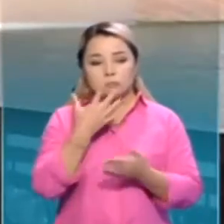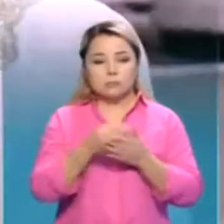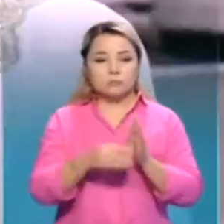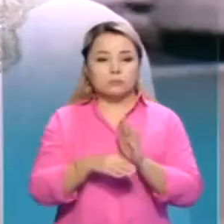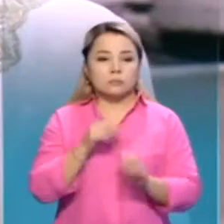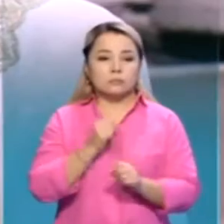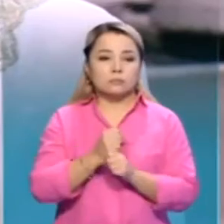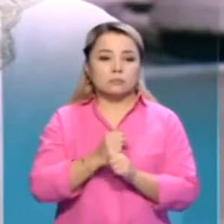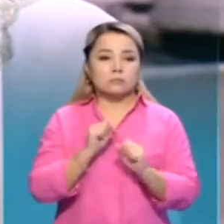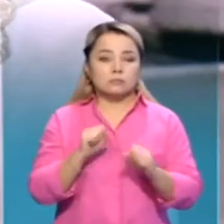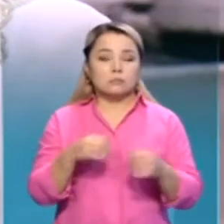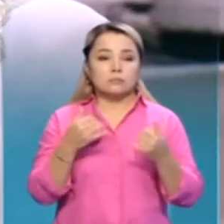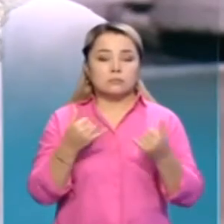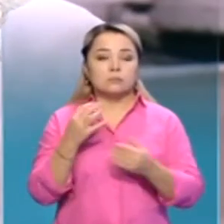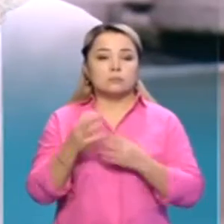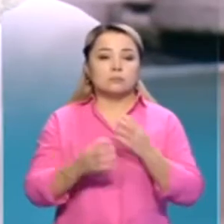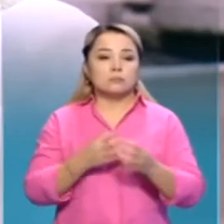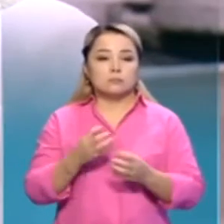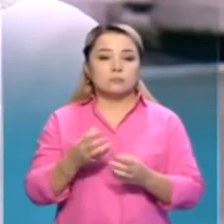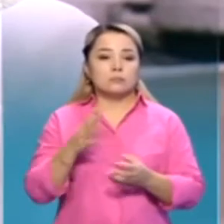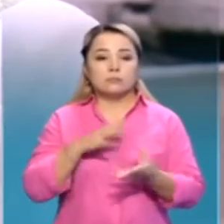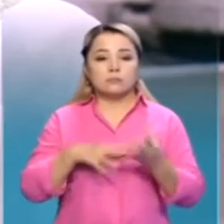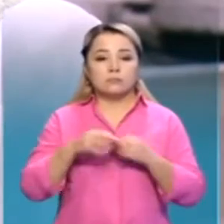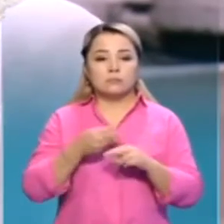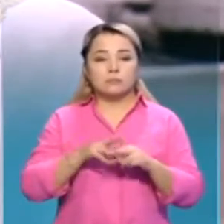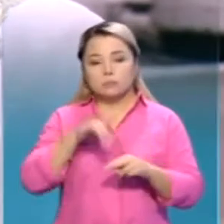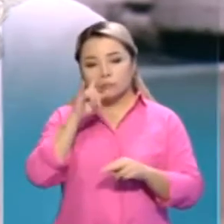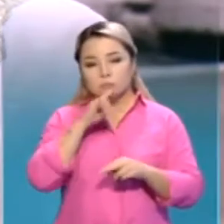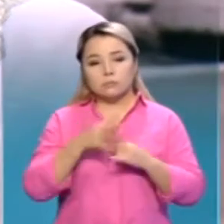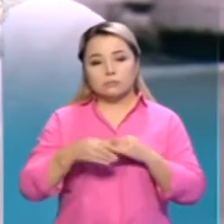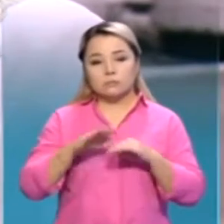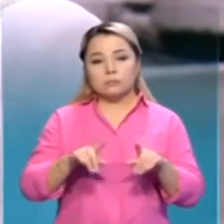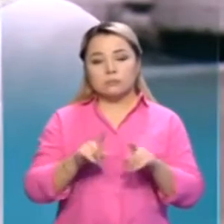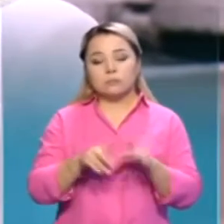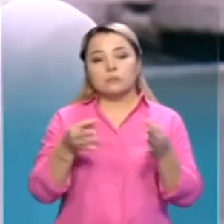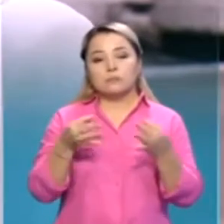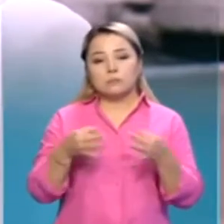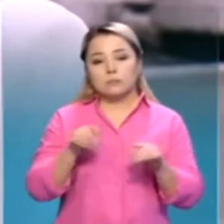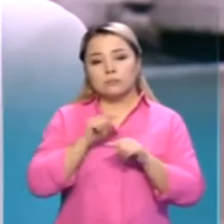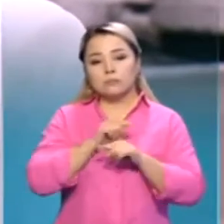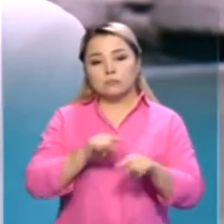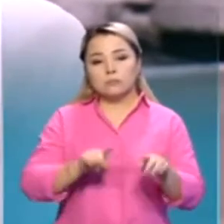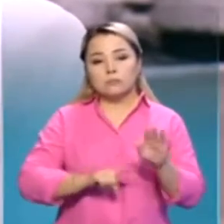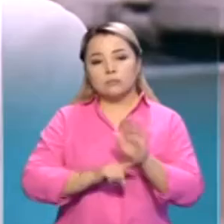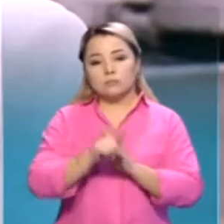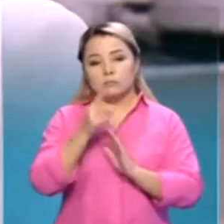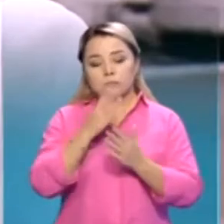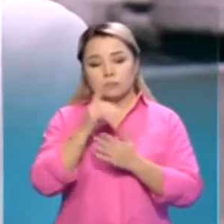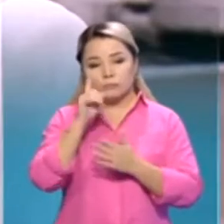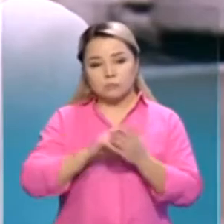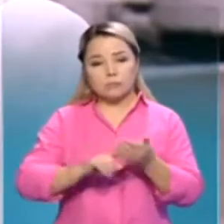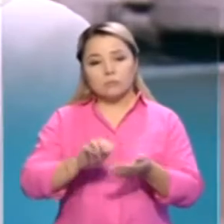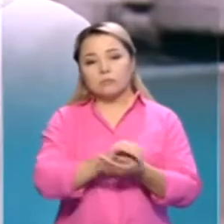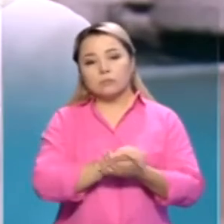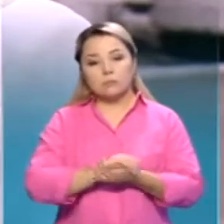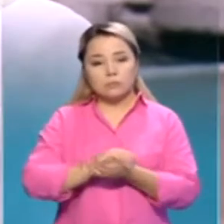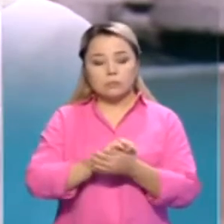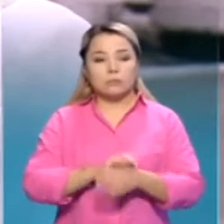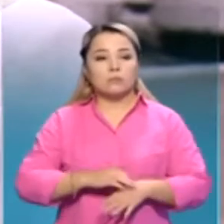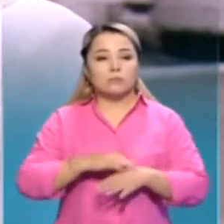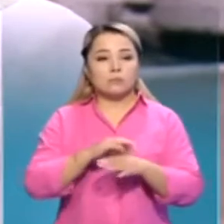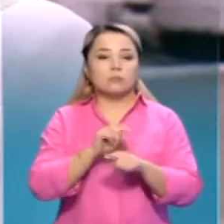таңдалмаған. Әлемге барынша қазақ жерінен бейбітшілікті насихаттау. Дінаралық татулықты